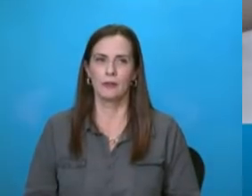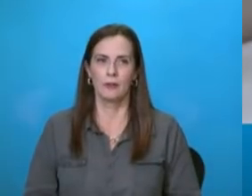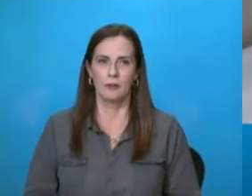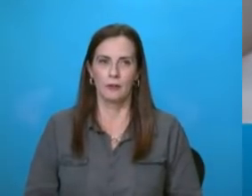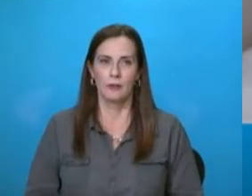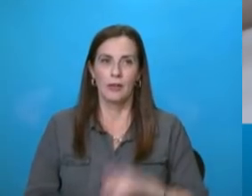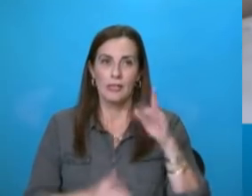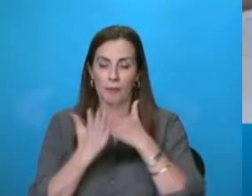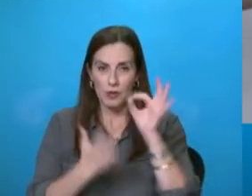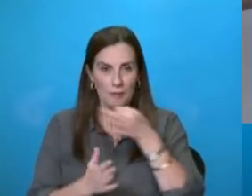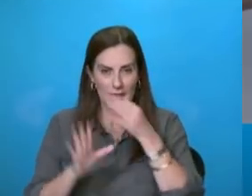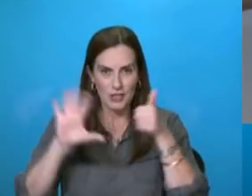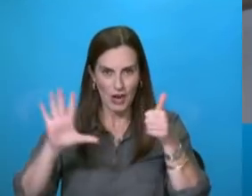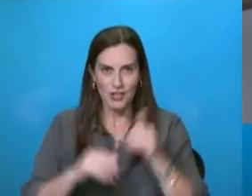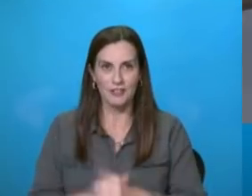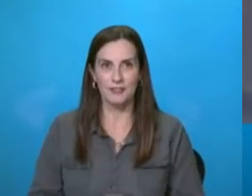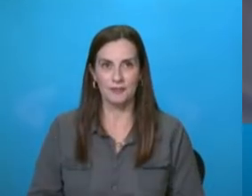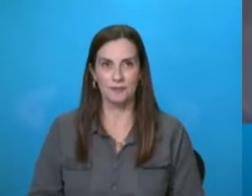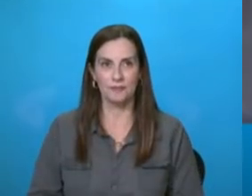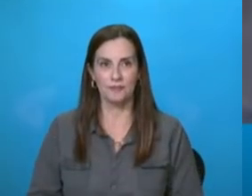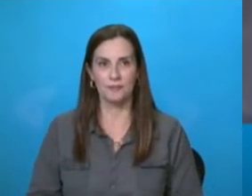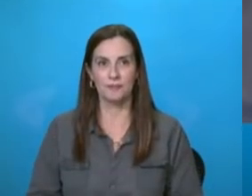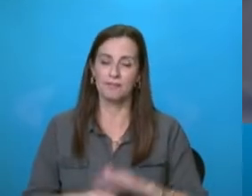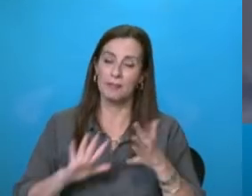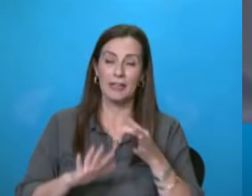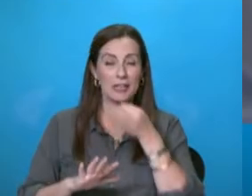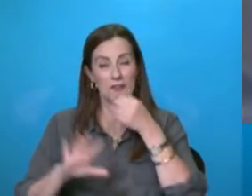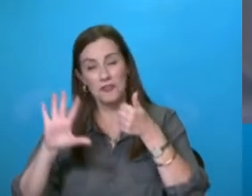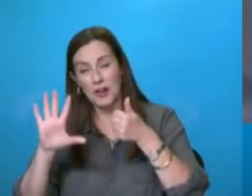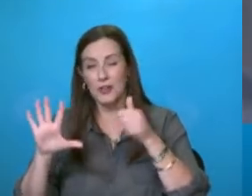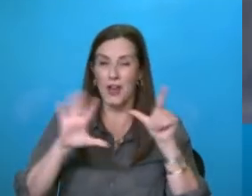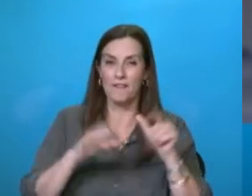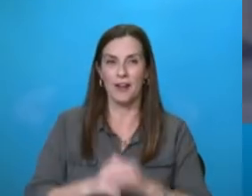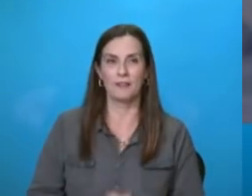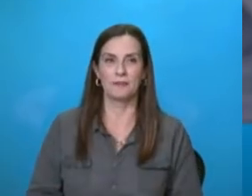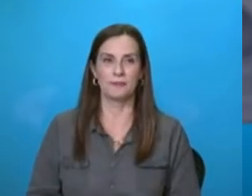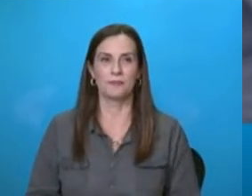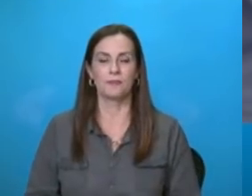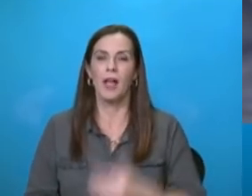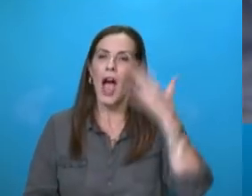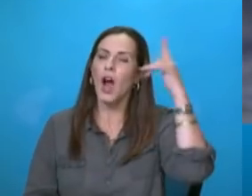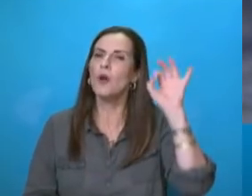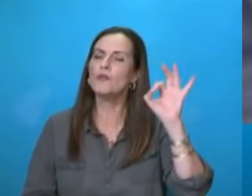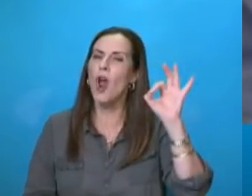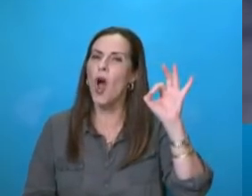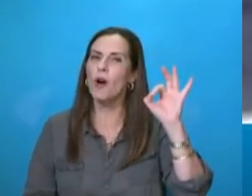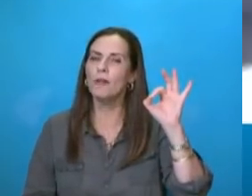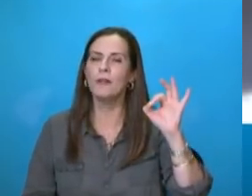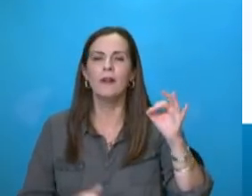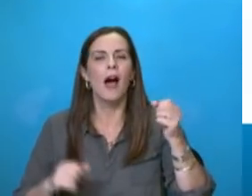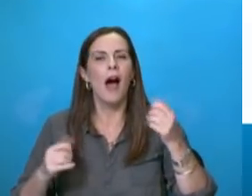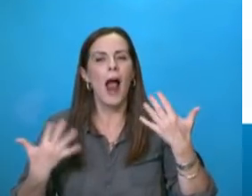זה המחברת שלך מגיל 6? בערך 6-7. את חלום הילדות על פארק שעשועים